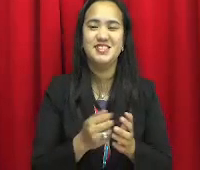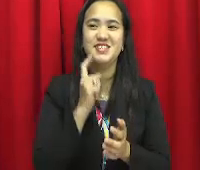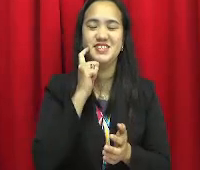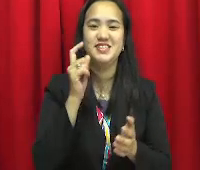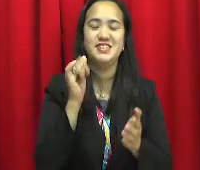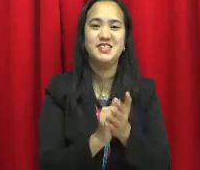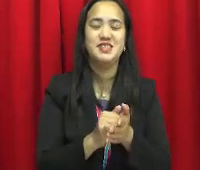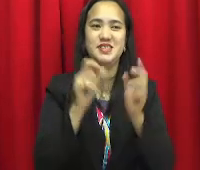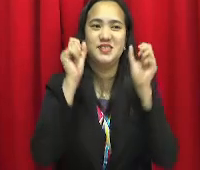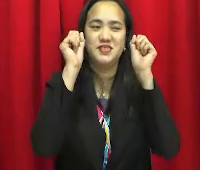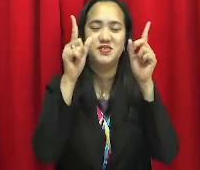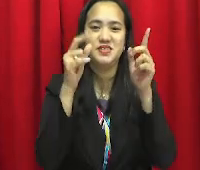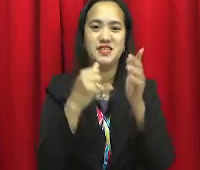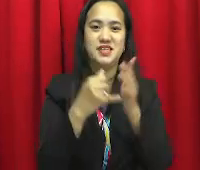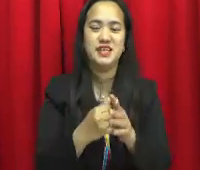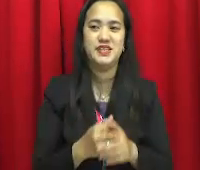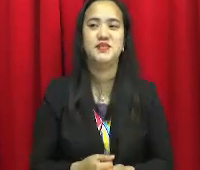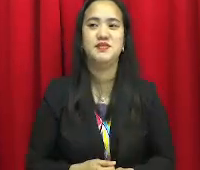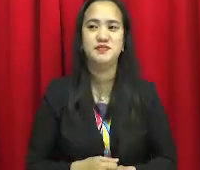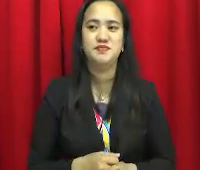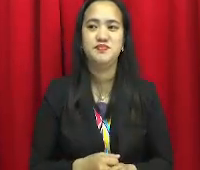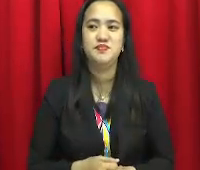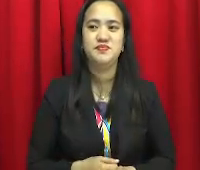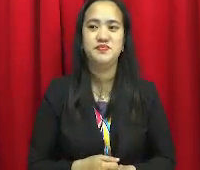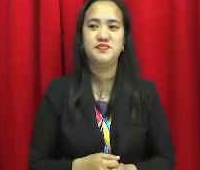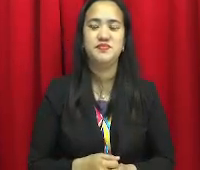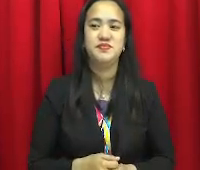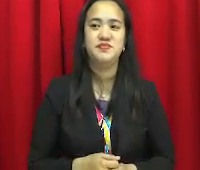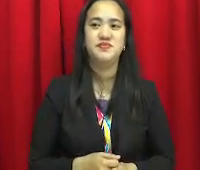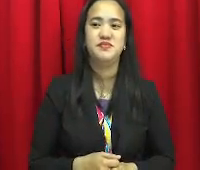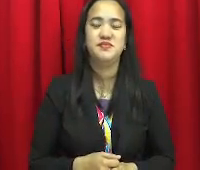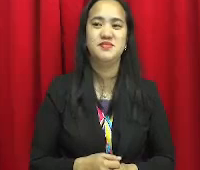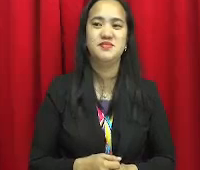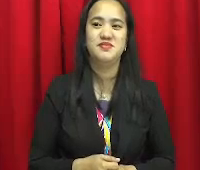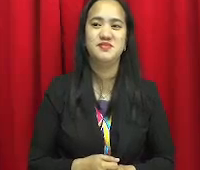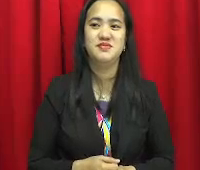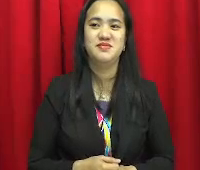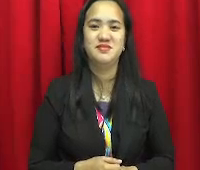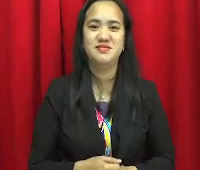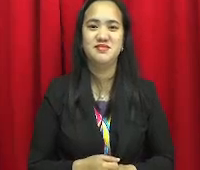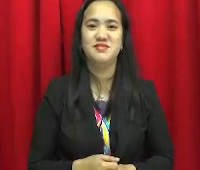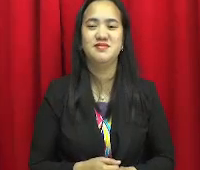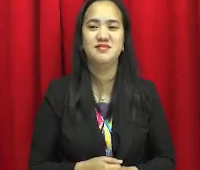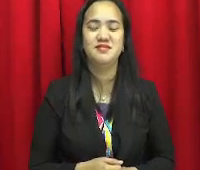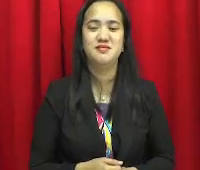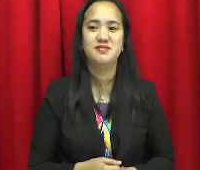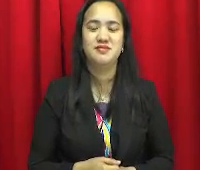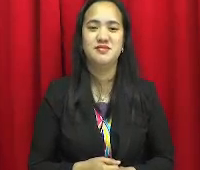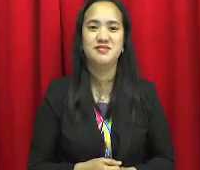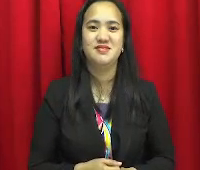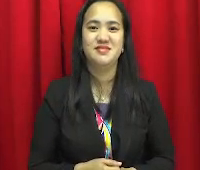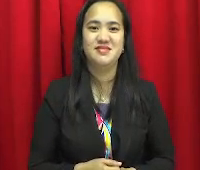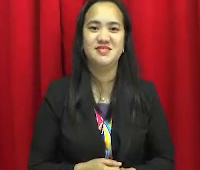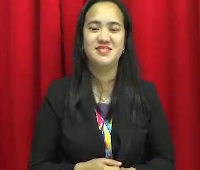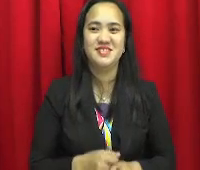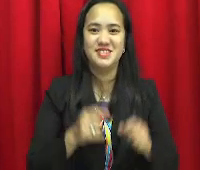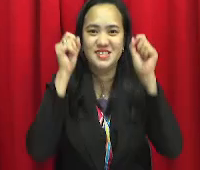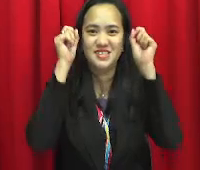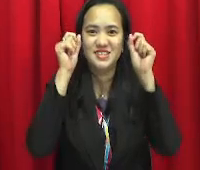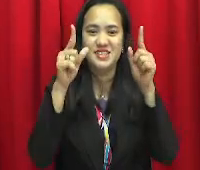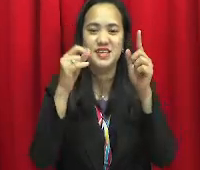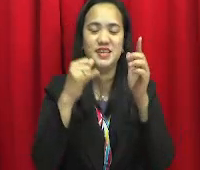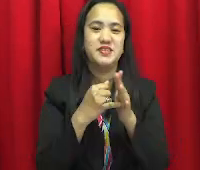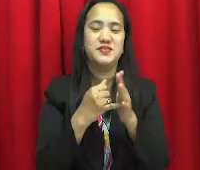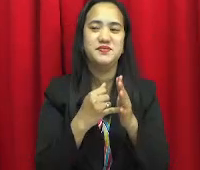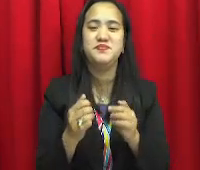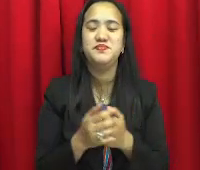Sige. Yeah, tama yun. At least you're paying attention. Yan ang kailangan. Paying, sigurado ko, gising ka. Pag dumating